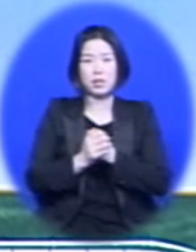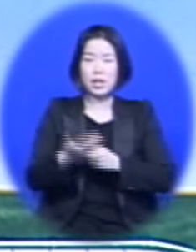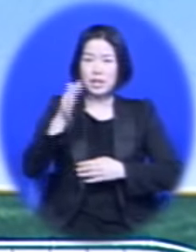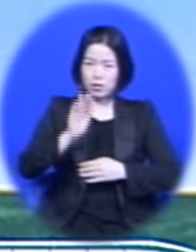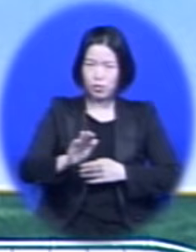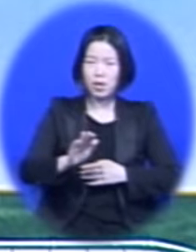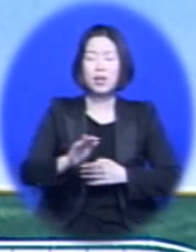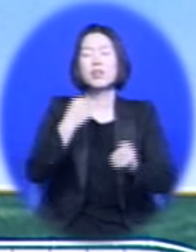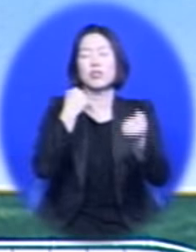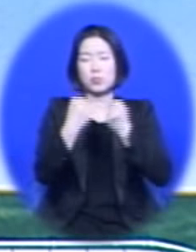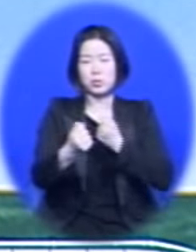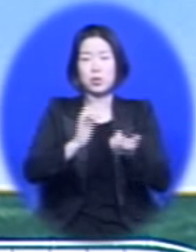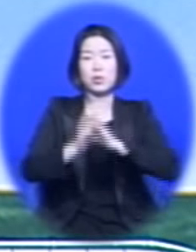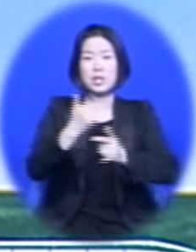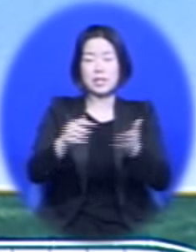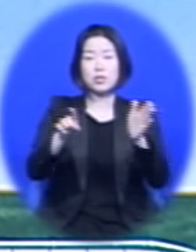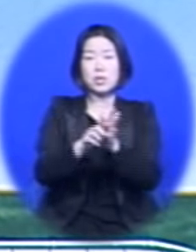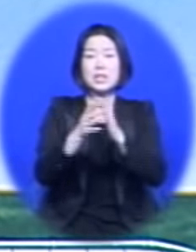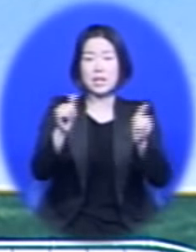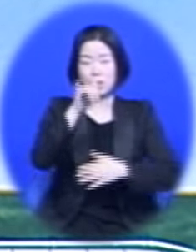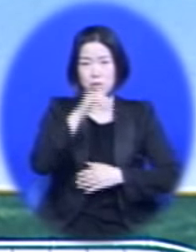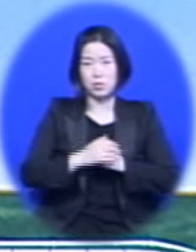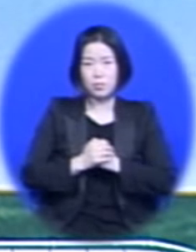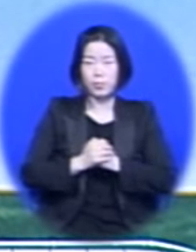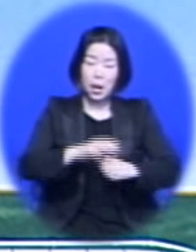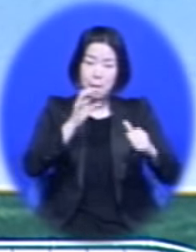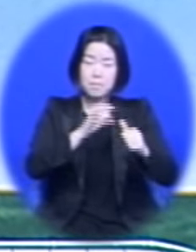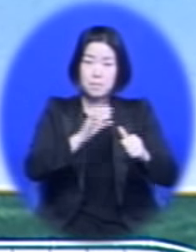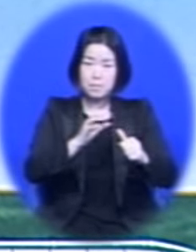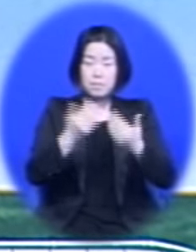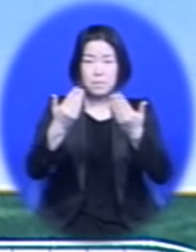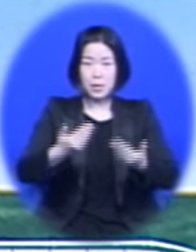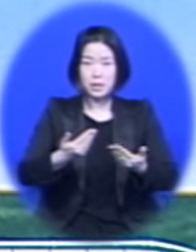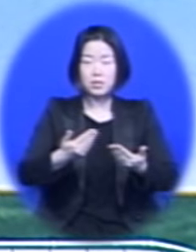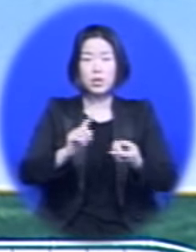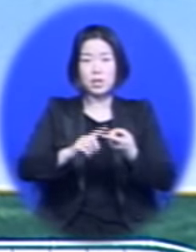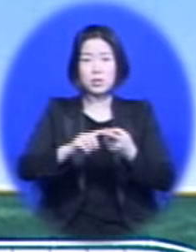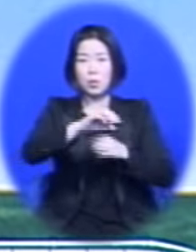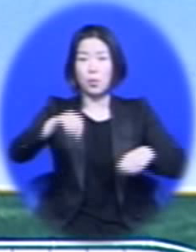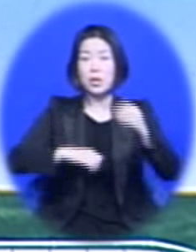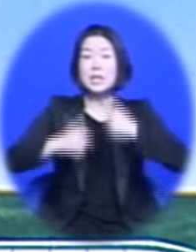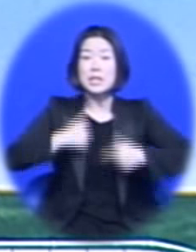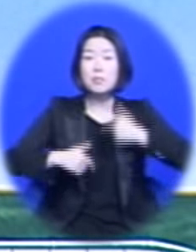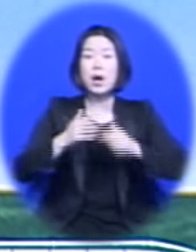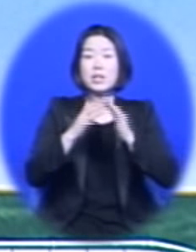사람들이 있습니다. 그래도 박해를 받는 것을 오히려 기뻐하는 사람이 있습니다.